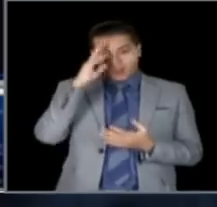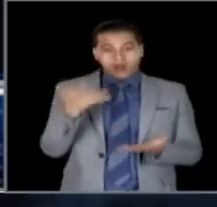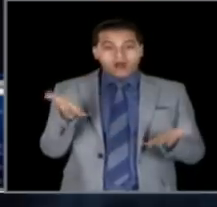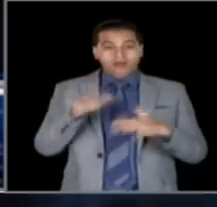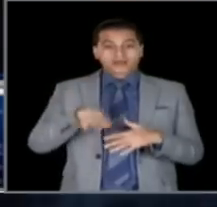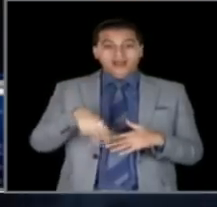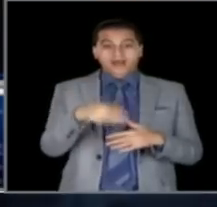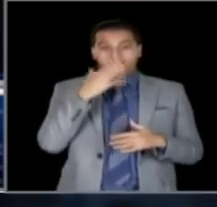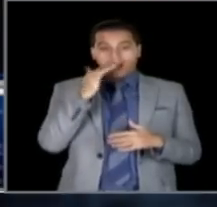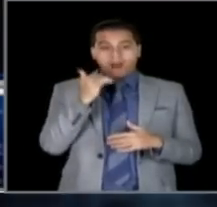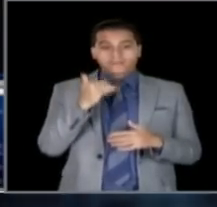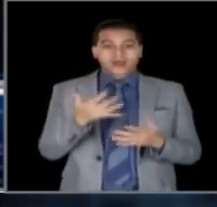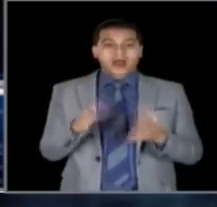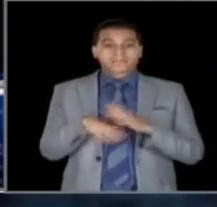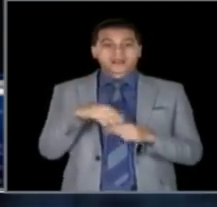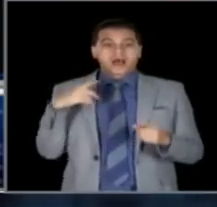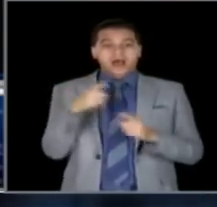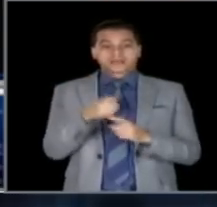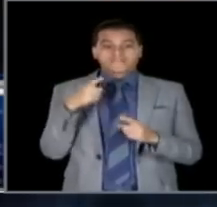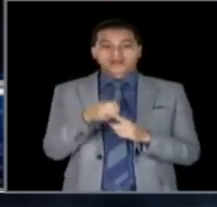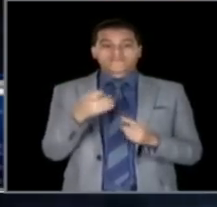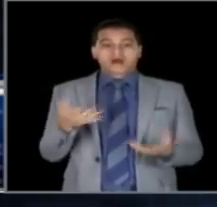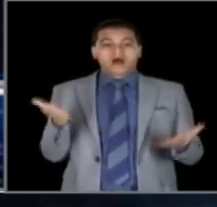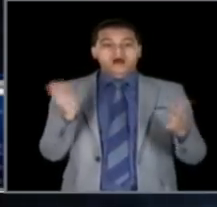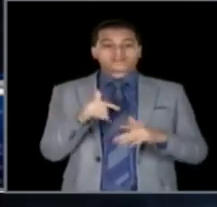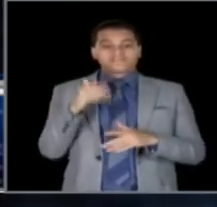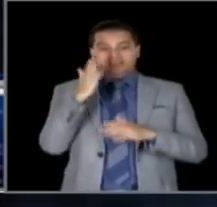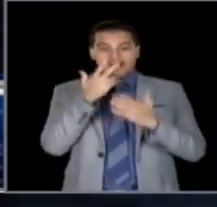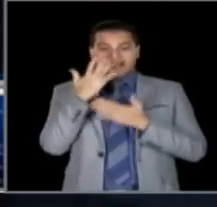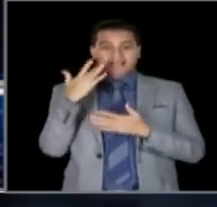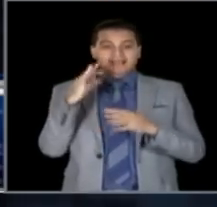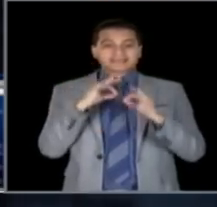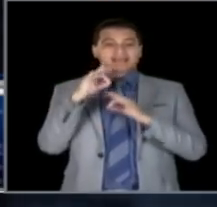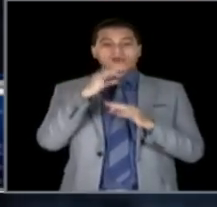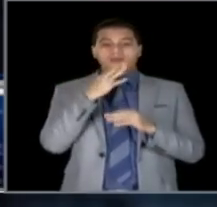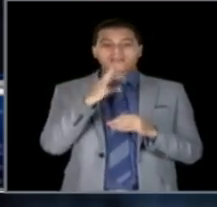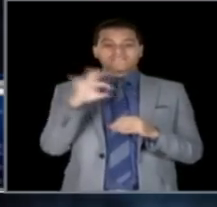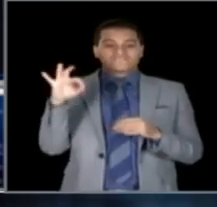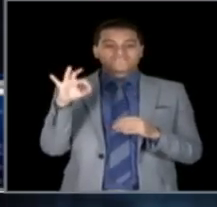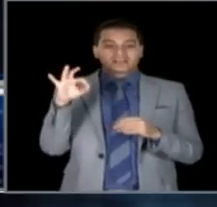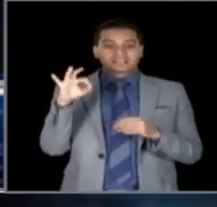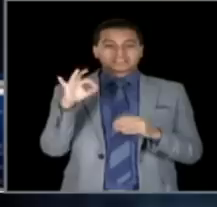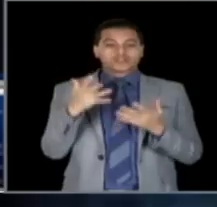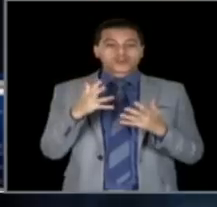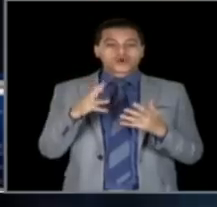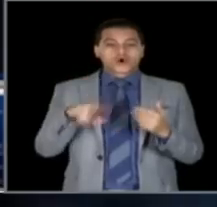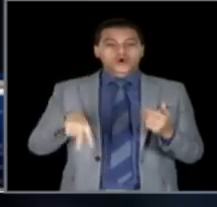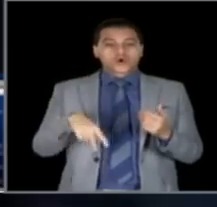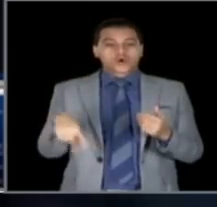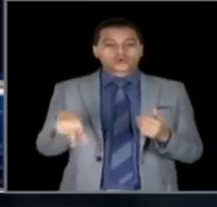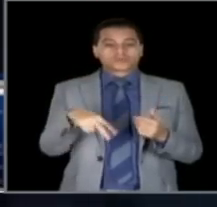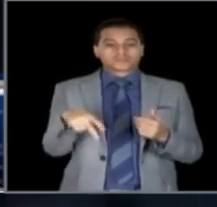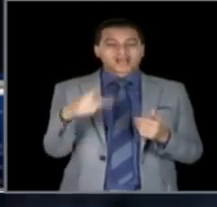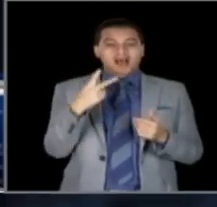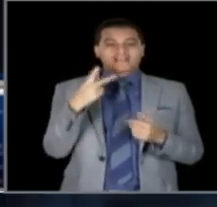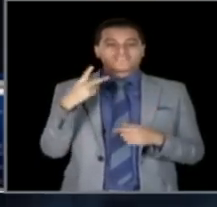من هو أكثر لاعب عربي تسجيلاً للأهداف في تاريخ الدوري الفرنسي